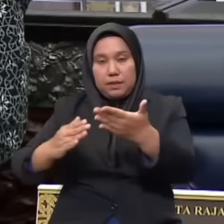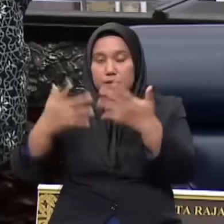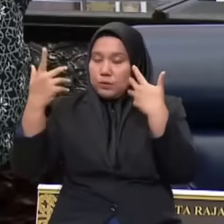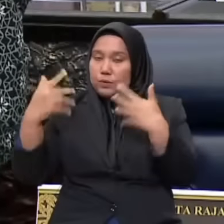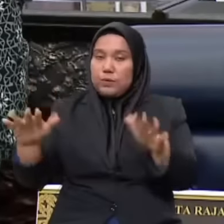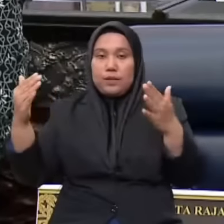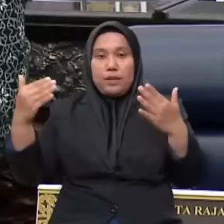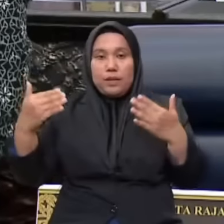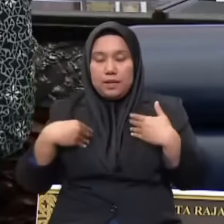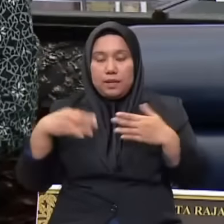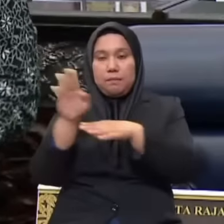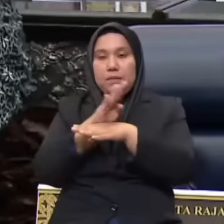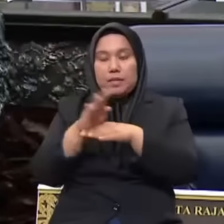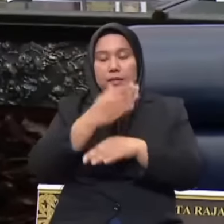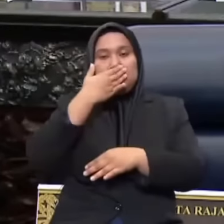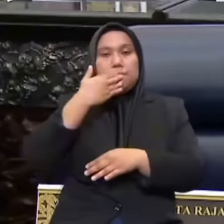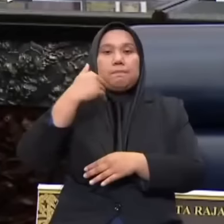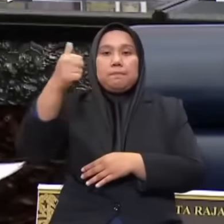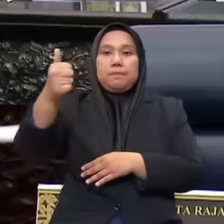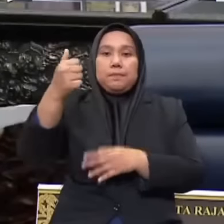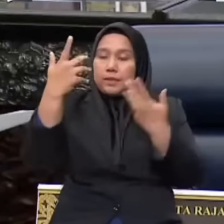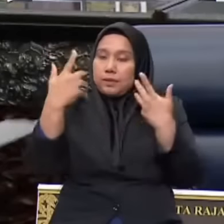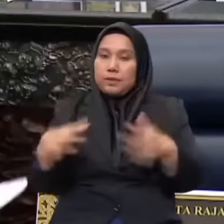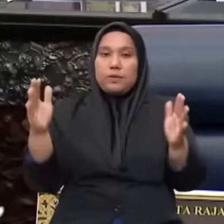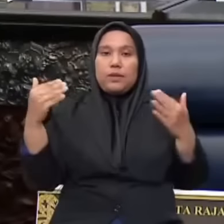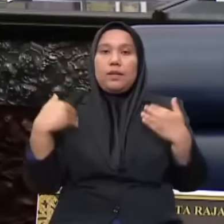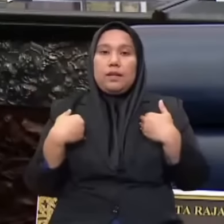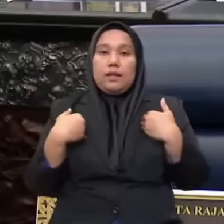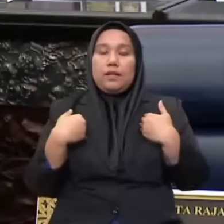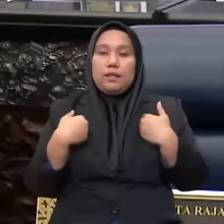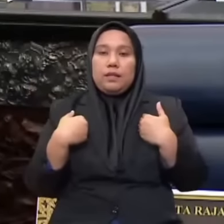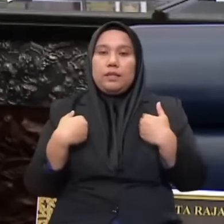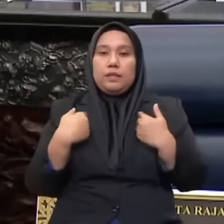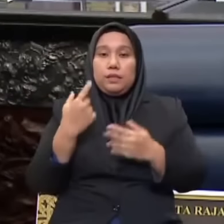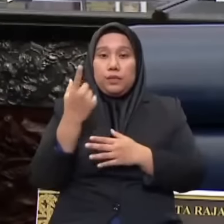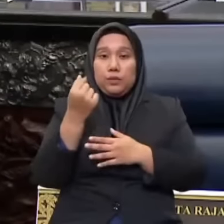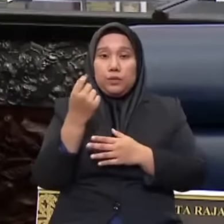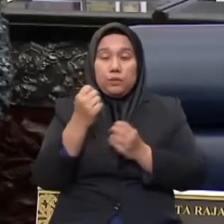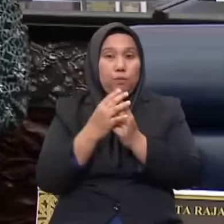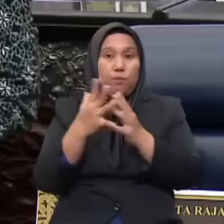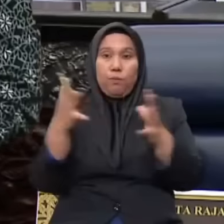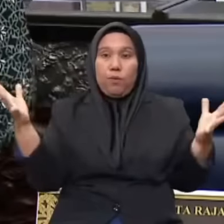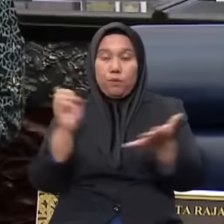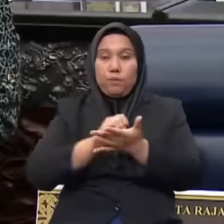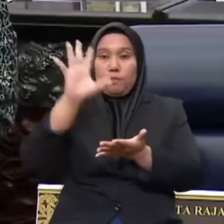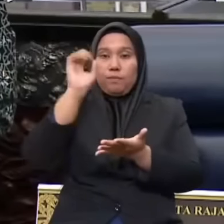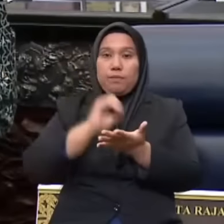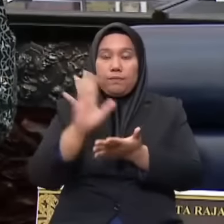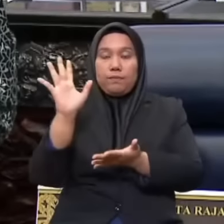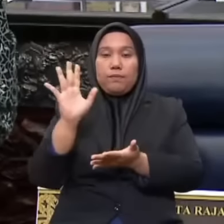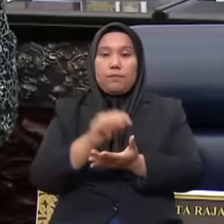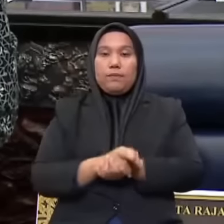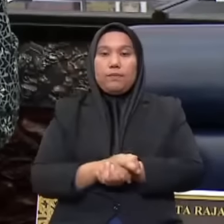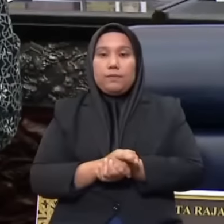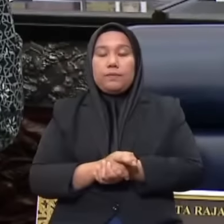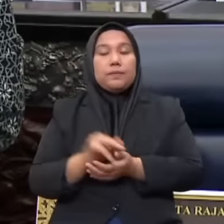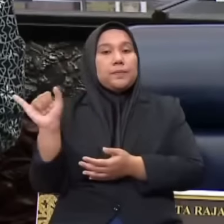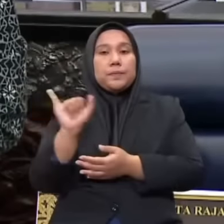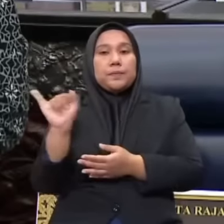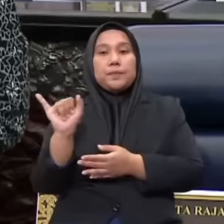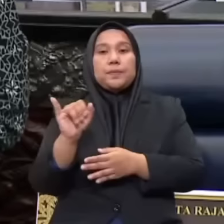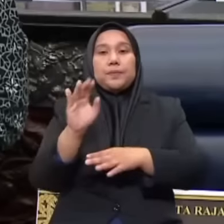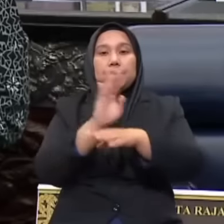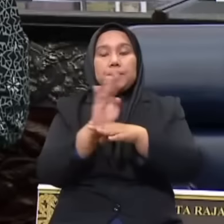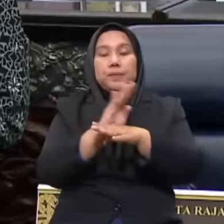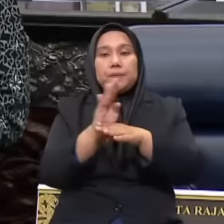perniagaan yang baik, yang memang sudah pun ada perniagaan berjuta-juta, seperti mana juga peniaga yang lain,